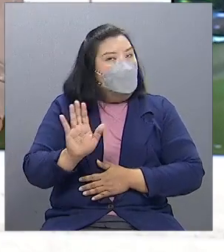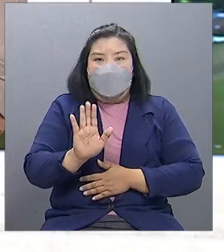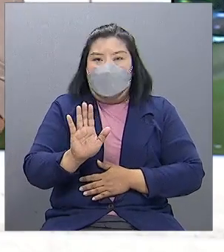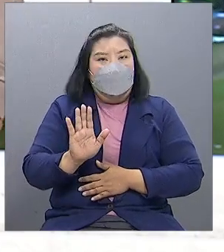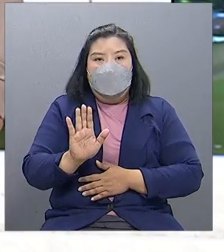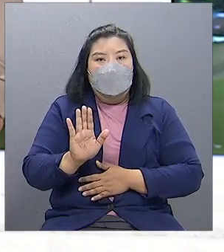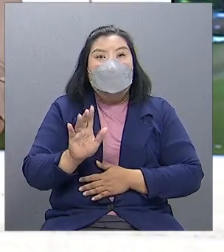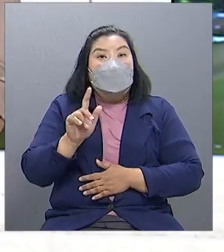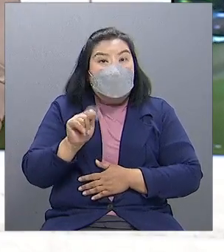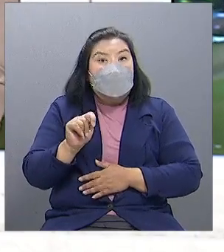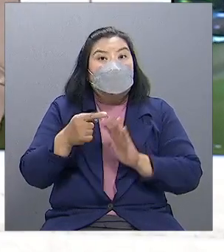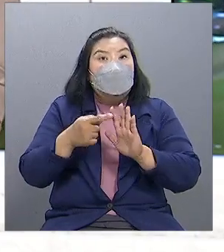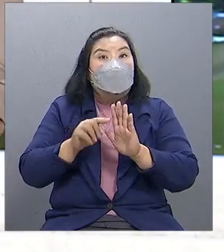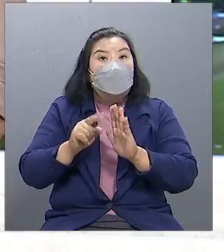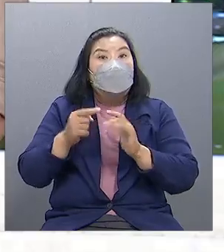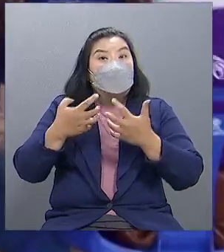นินกิจการต่อค่ะ